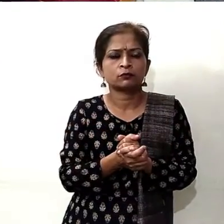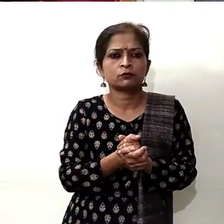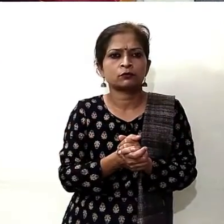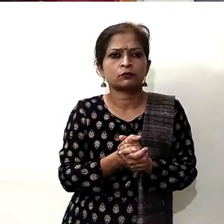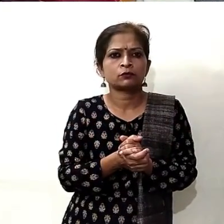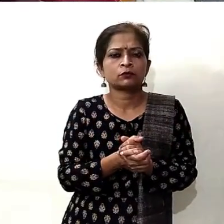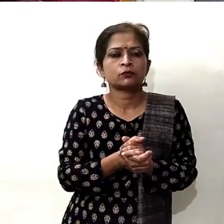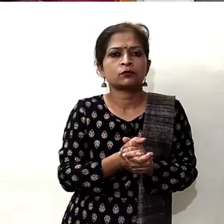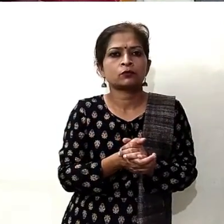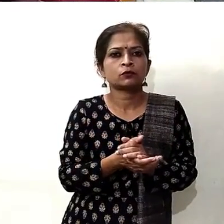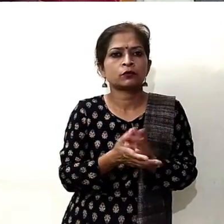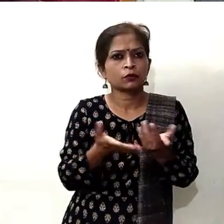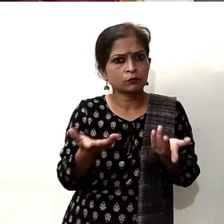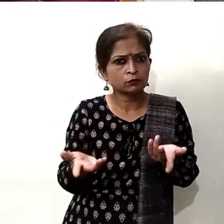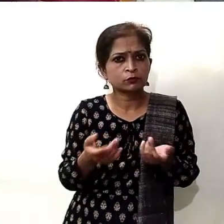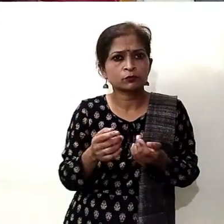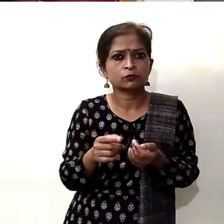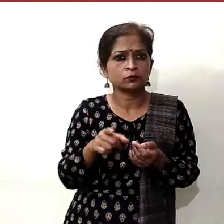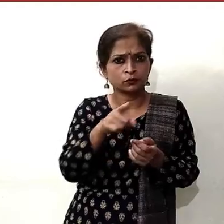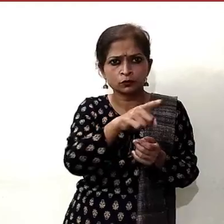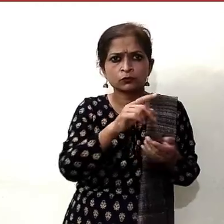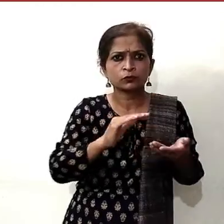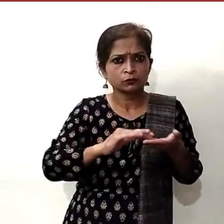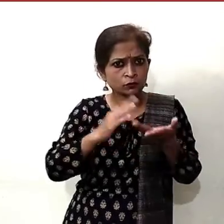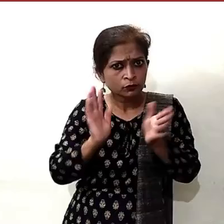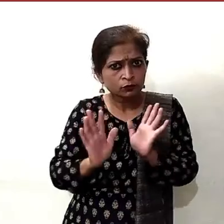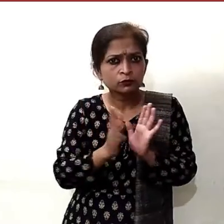शादीशुदा और धर्म पत्नी,